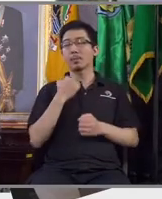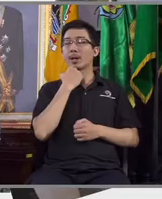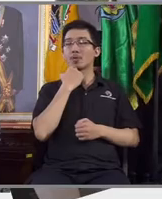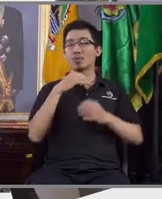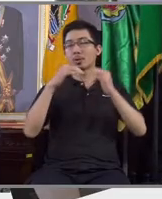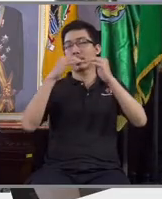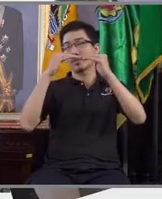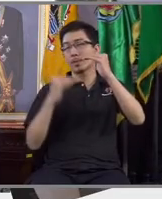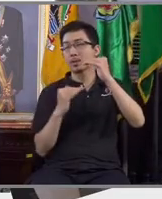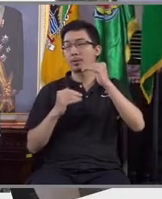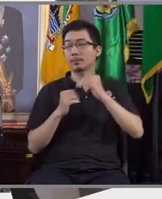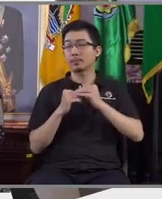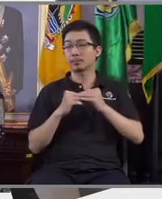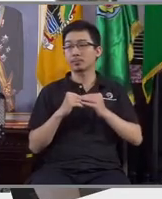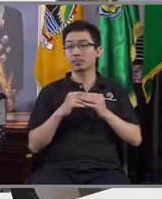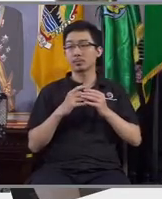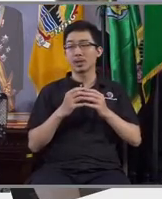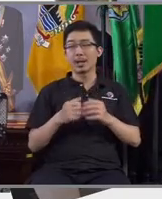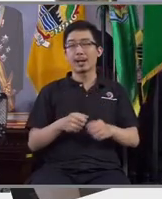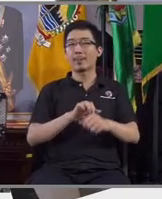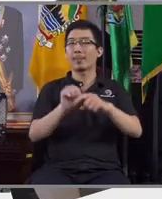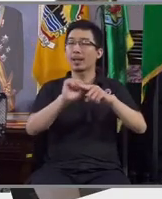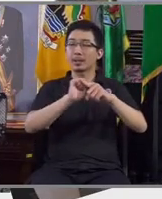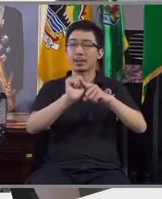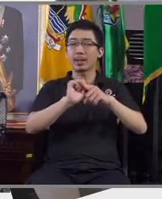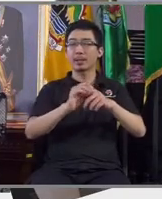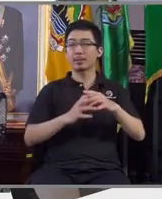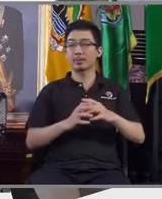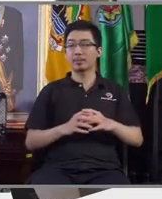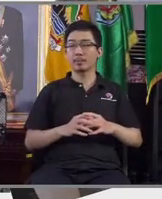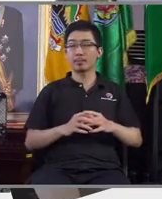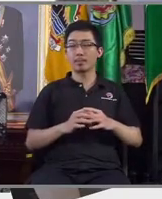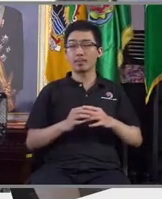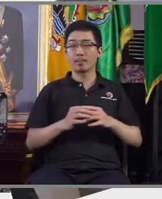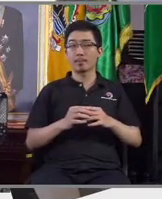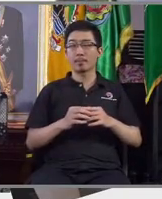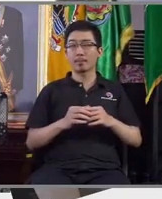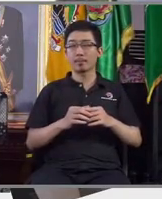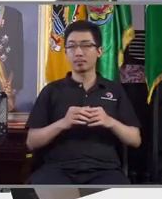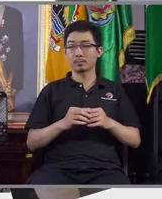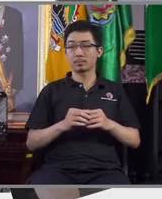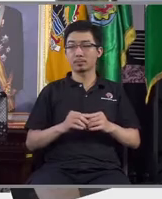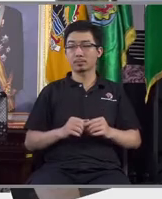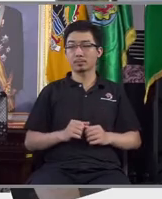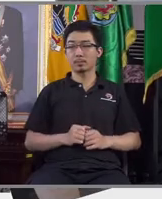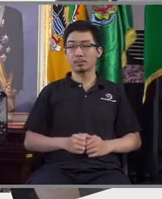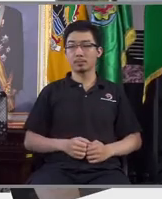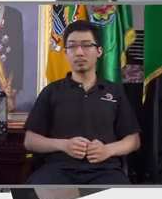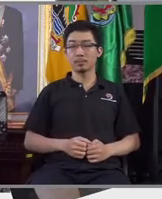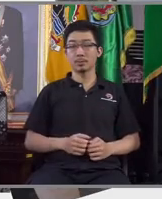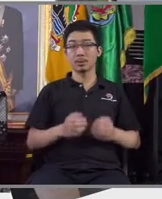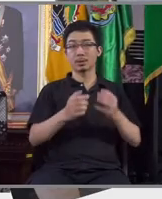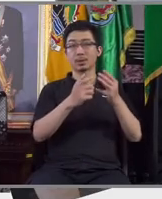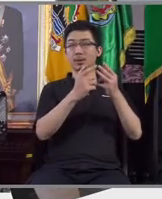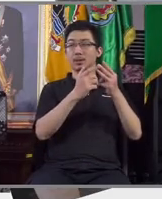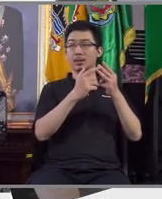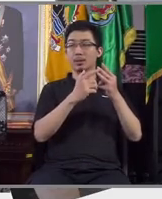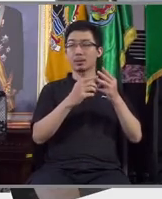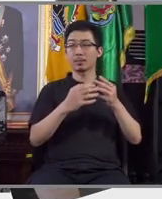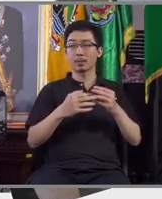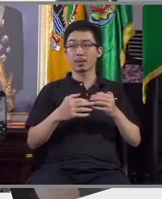sertifikasi dan penempatan kerja, padat karya, job fair, bursa kerja. Yang ketiga, peningkatan